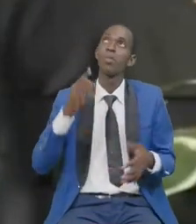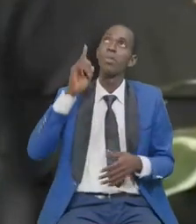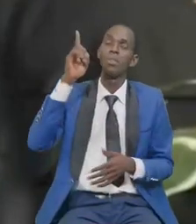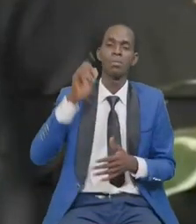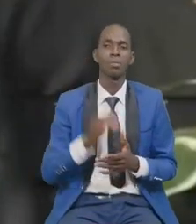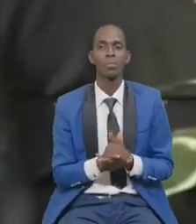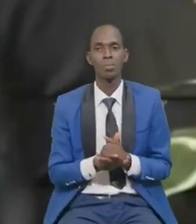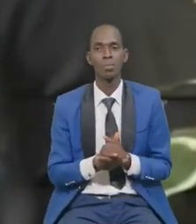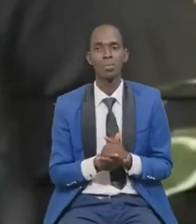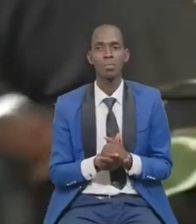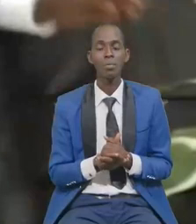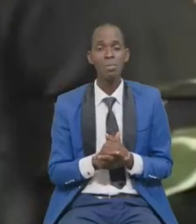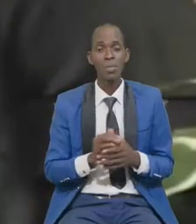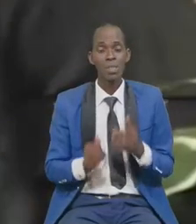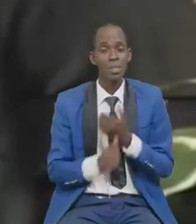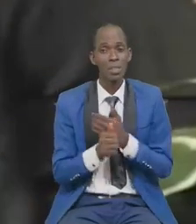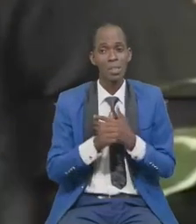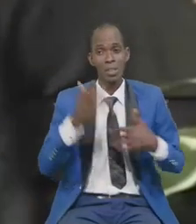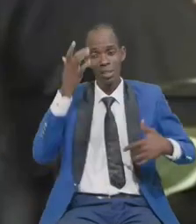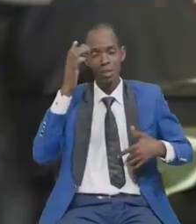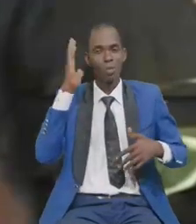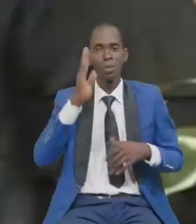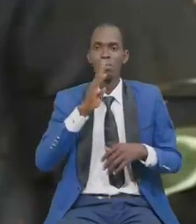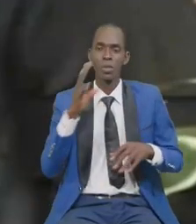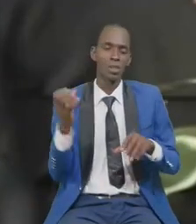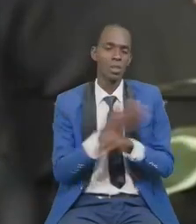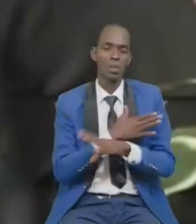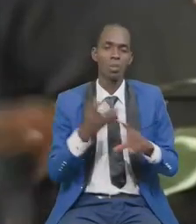Les maladies terminales, il va les ôter de ta vie.